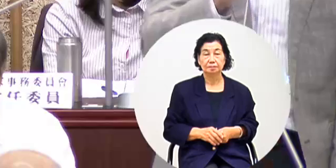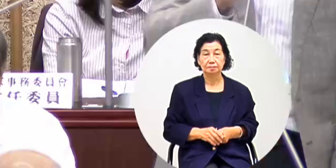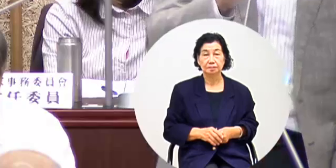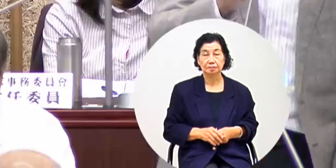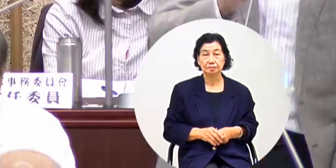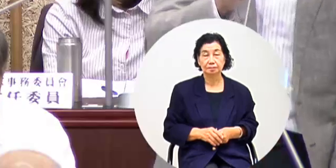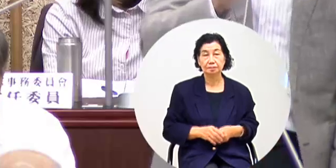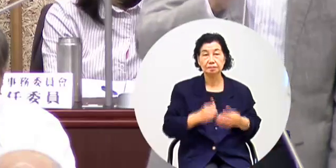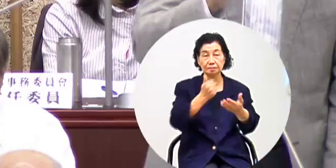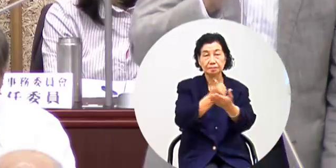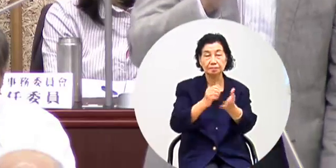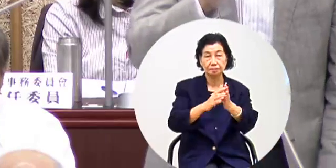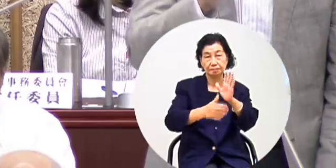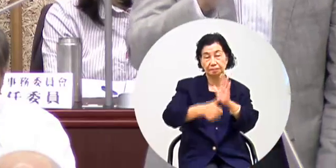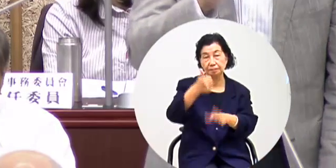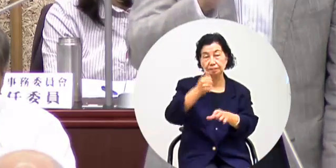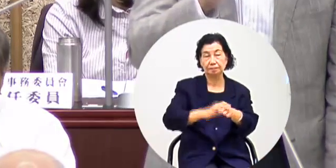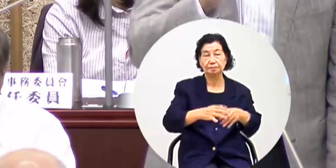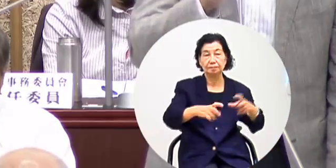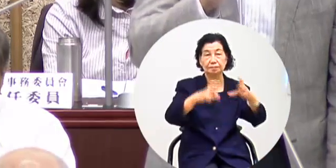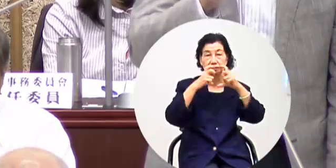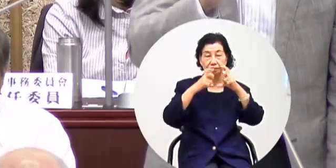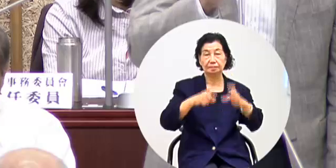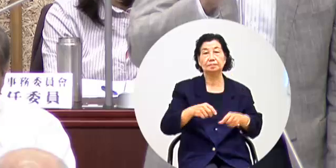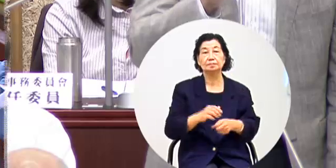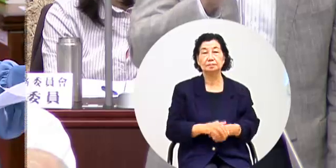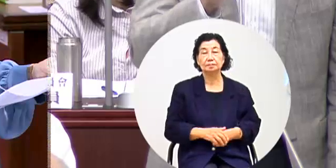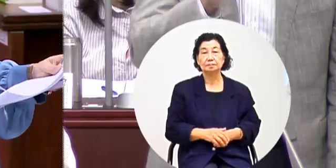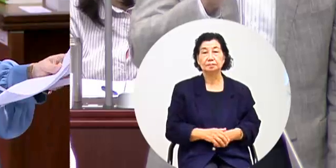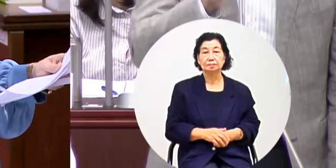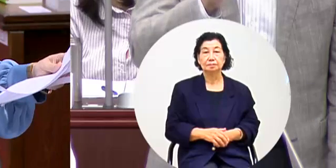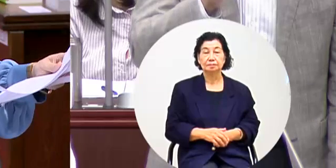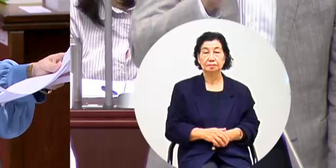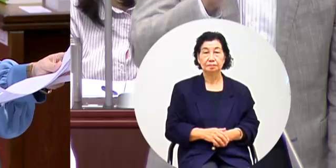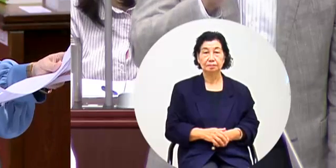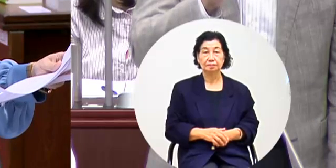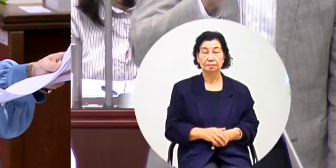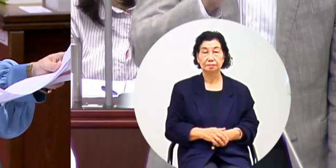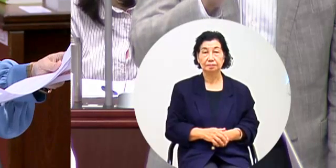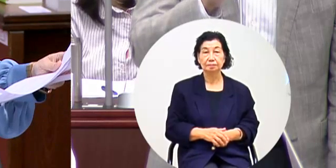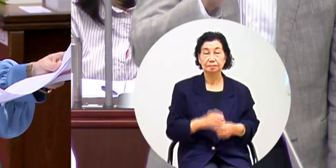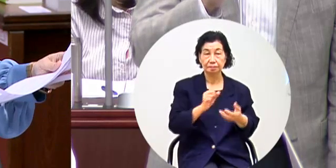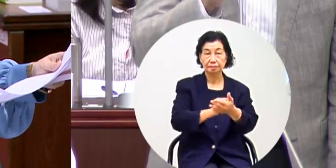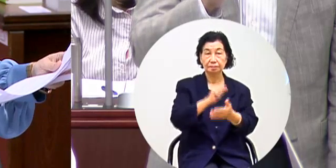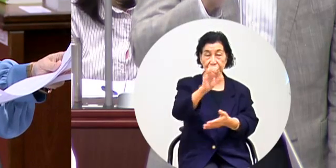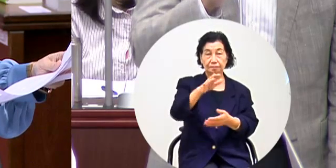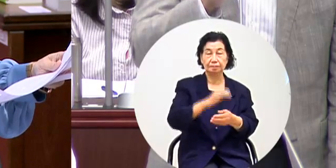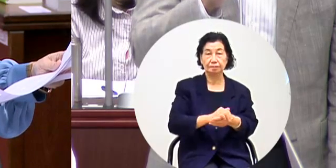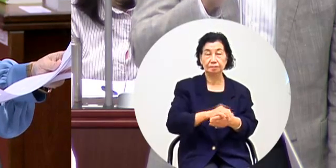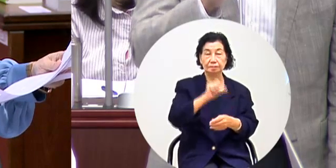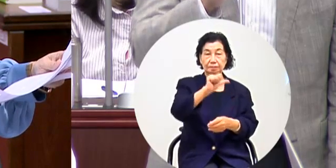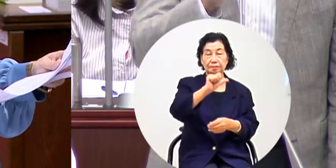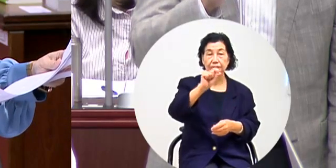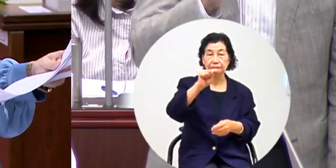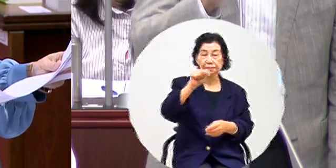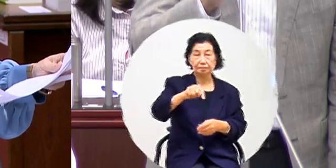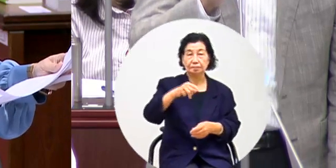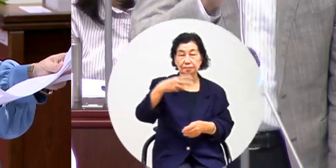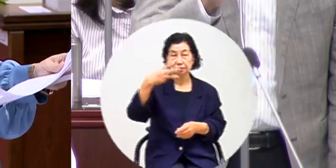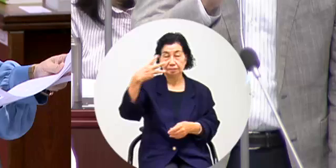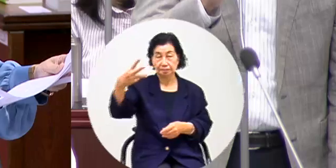主席，谢谢陈议员，在这里跟陈议员报告，5.3万公顷里面，它是有分农一、农二、农三、农